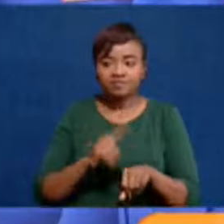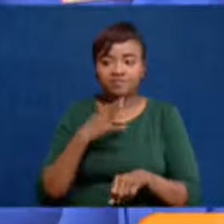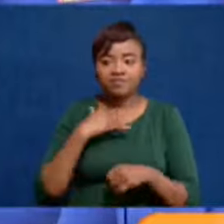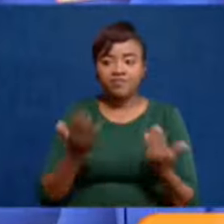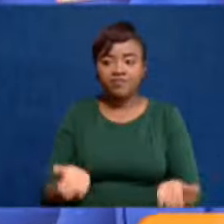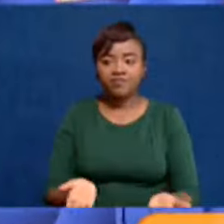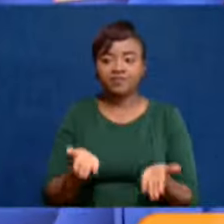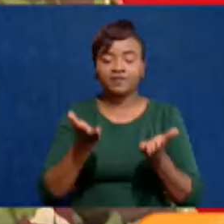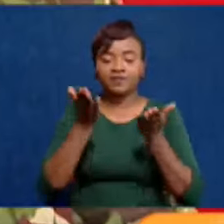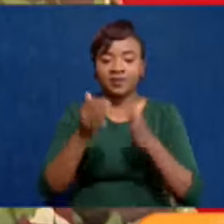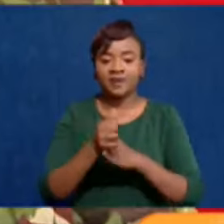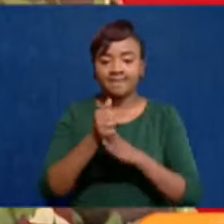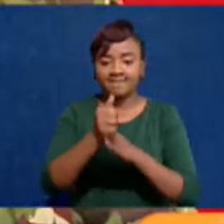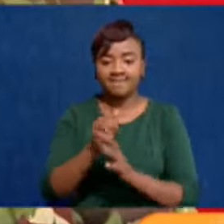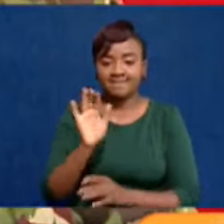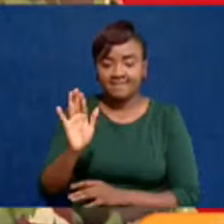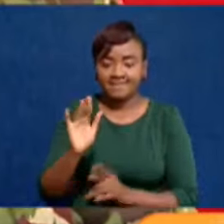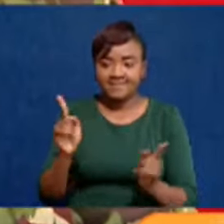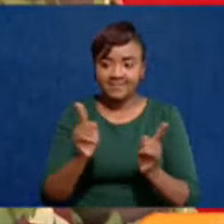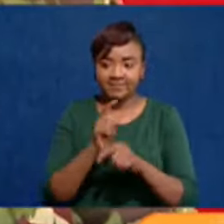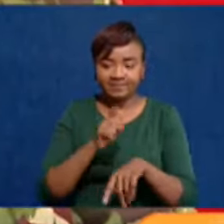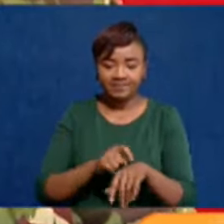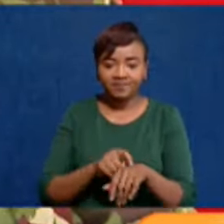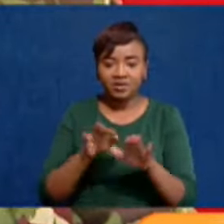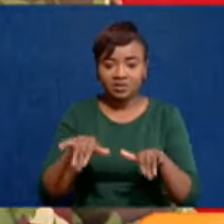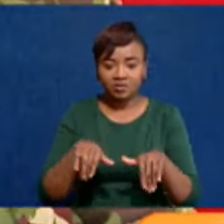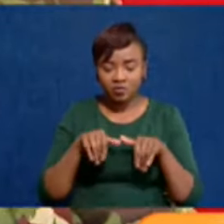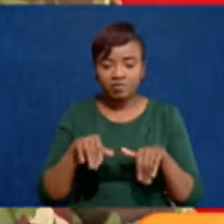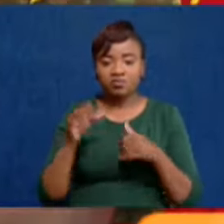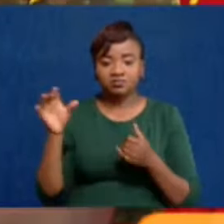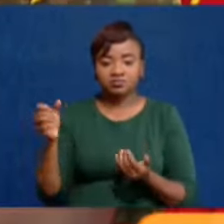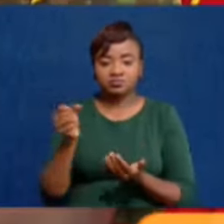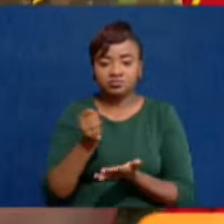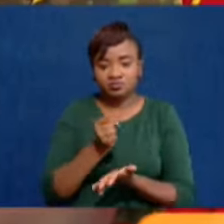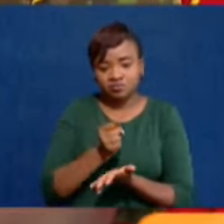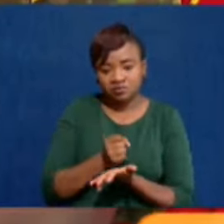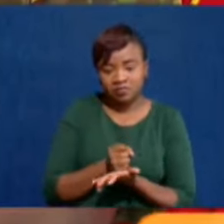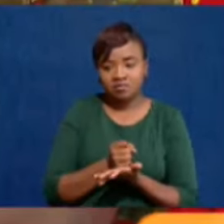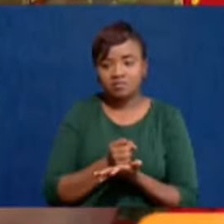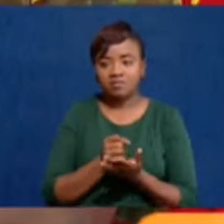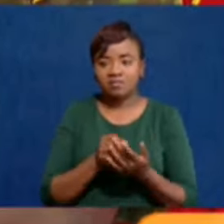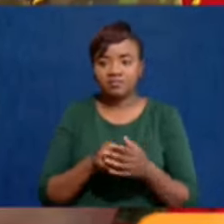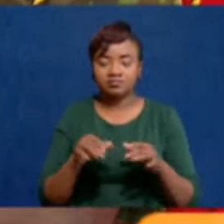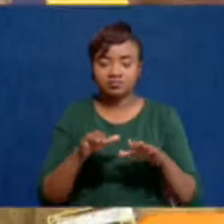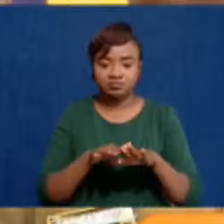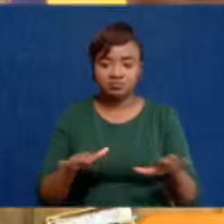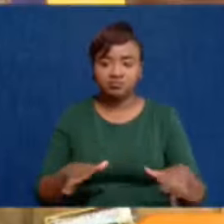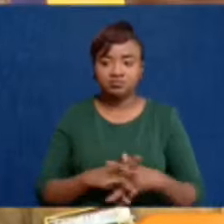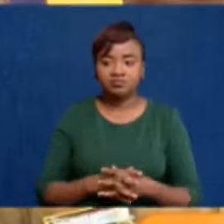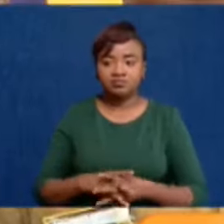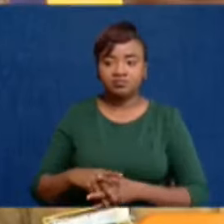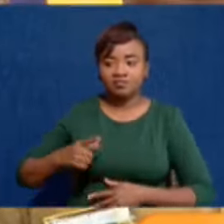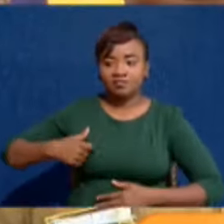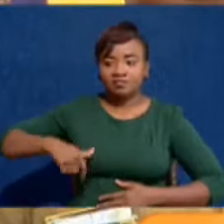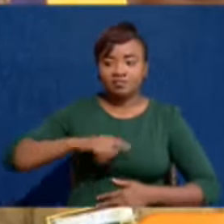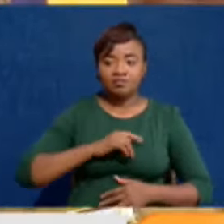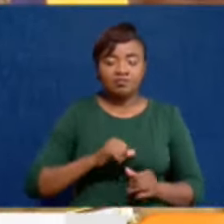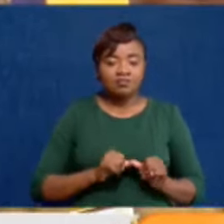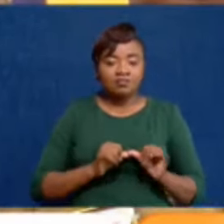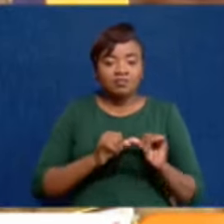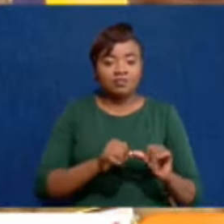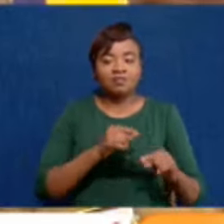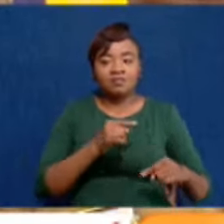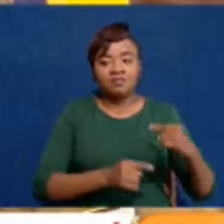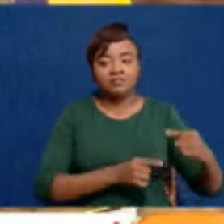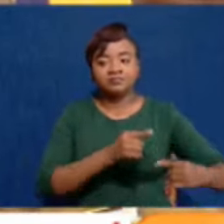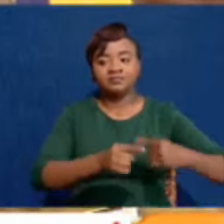wa muda akisubiri uteuzi wa inspekta jenerali wa polisi wa kudumu. We are still continuing on making our